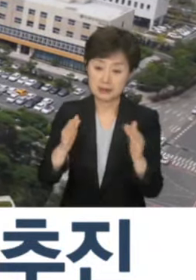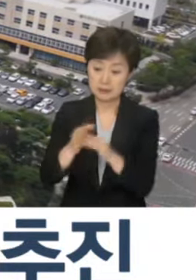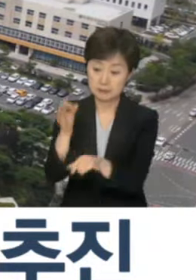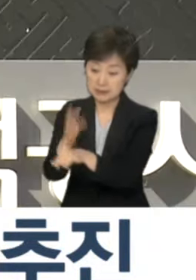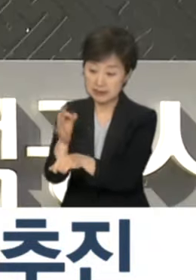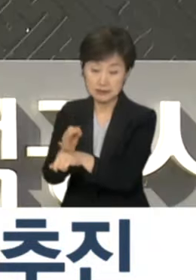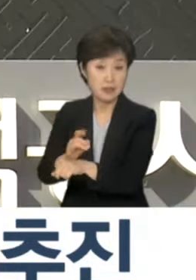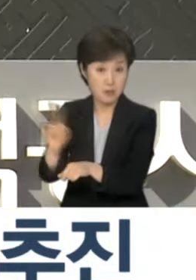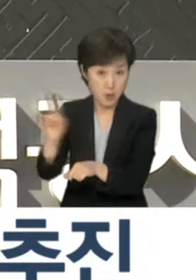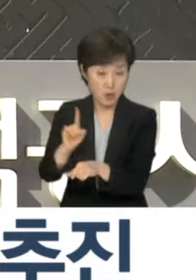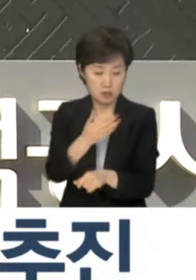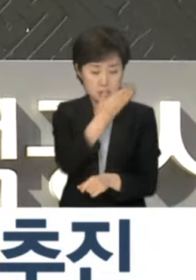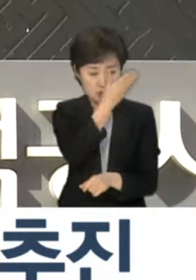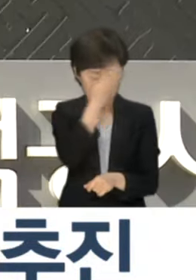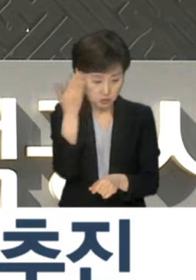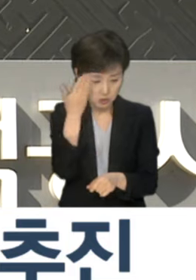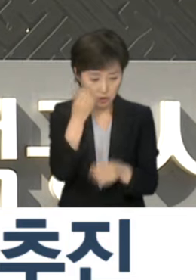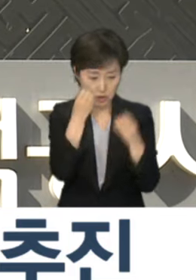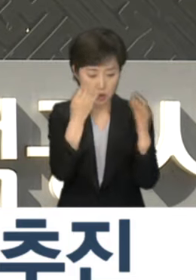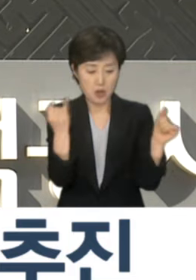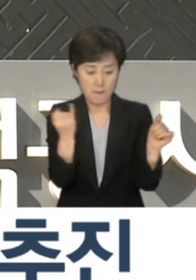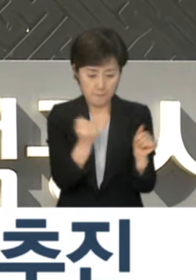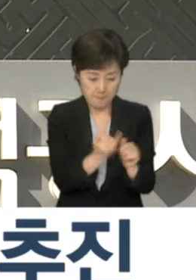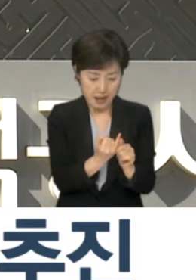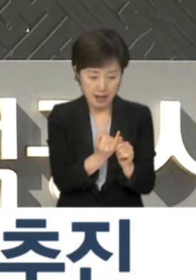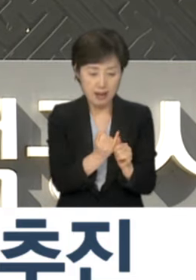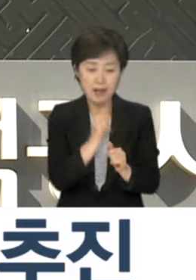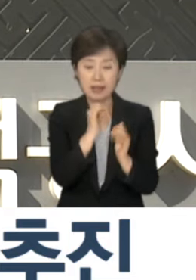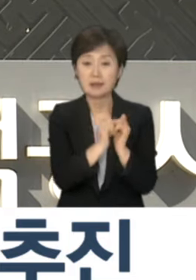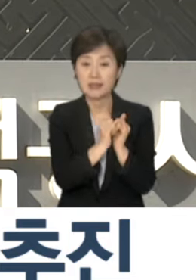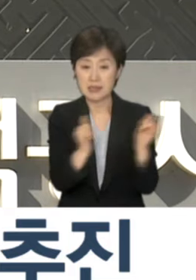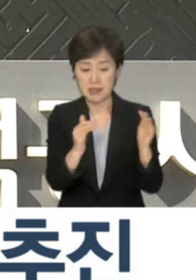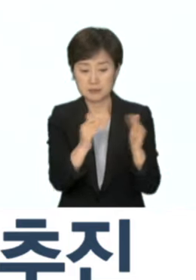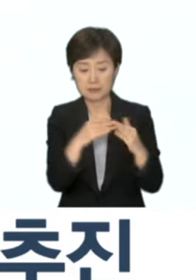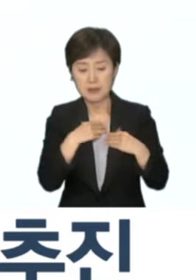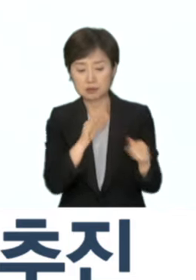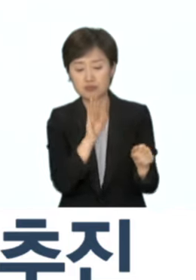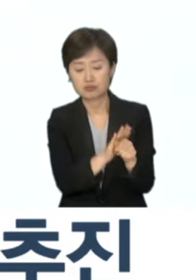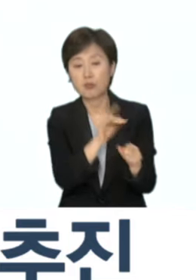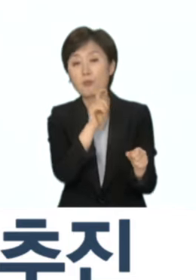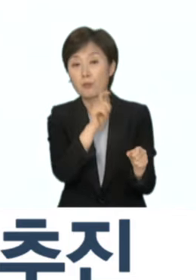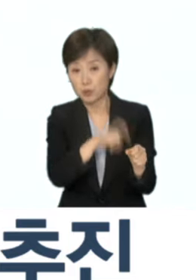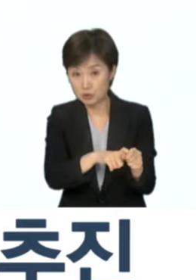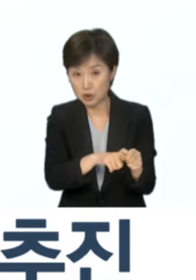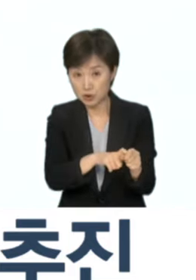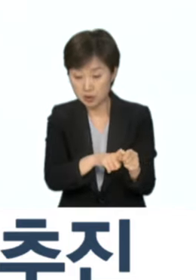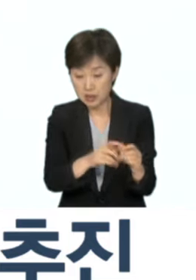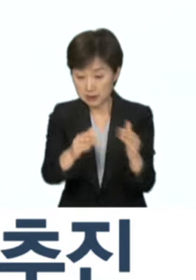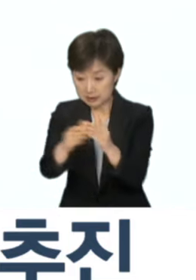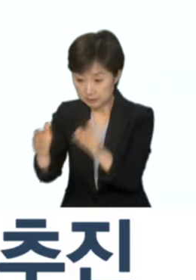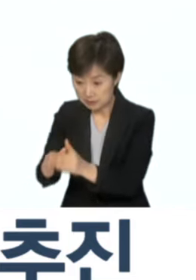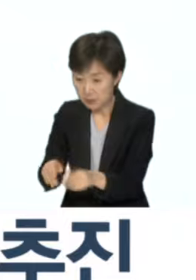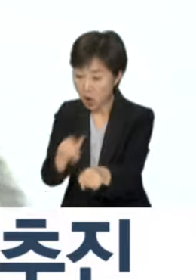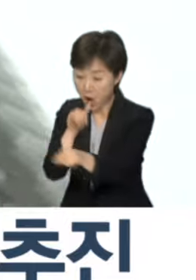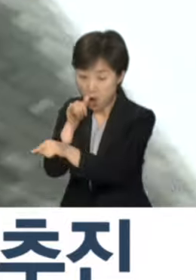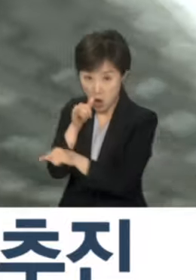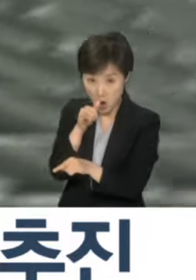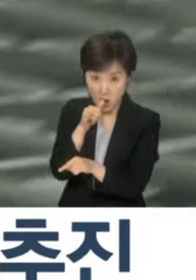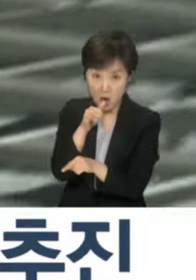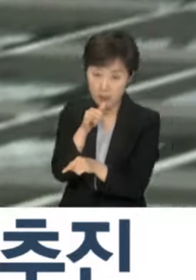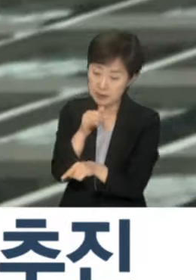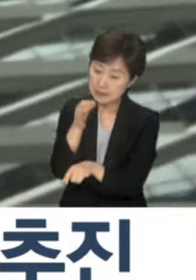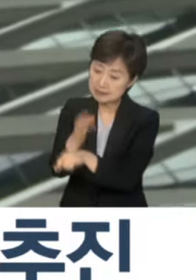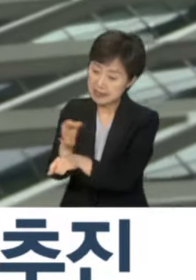사업은 청년 신혼부부 저소득층 주거 안정을 위해 LH 등 공공 기관이 기존에 지어졌거나 건축